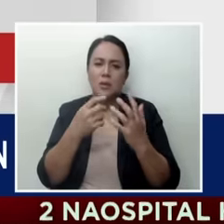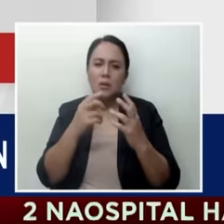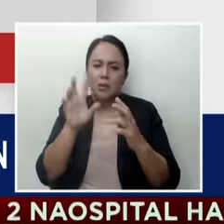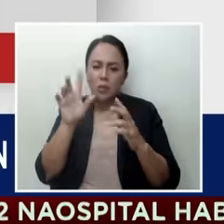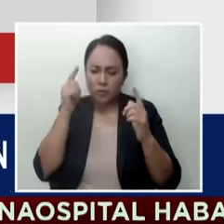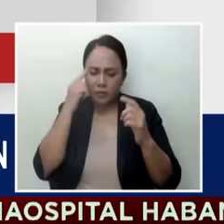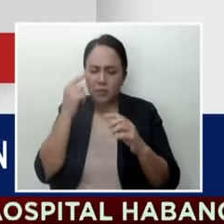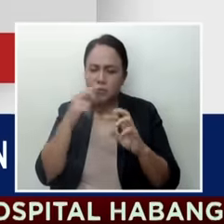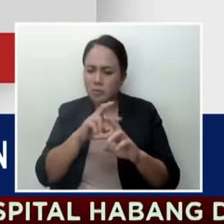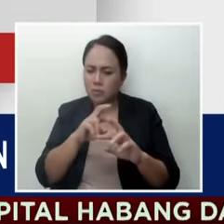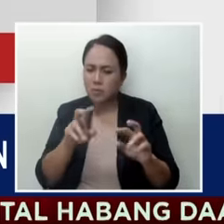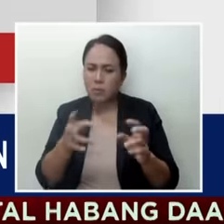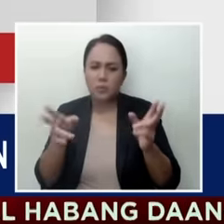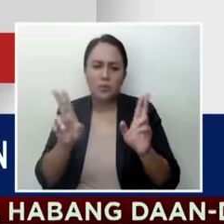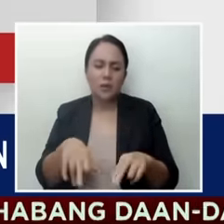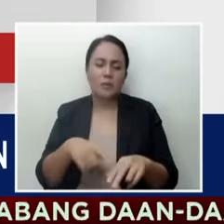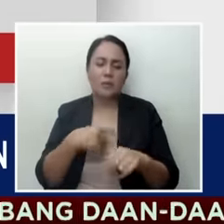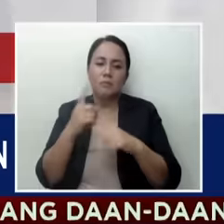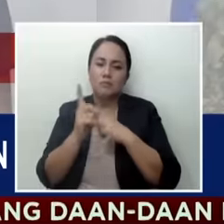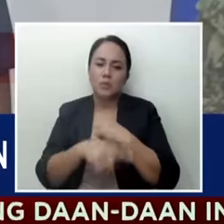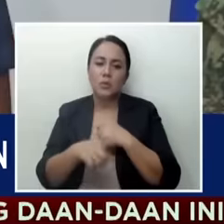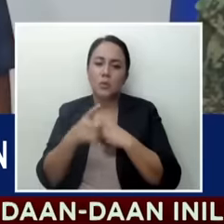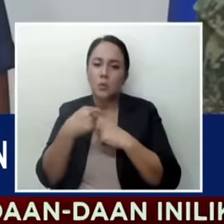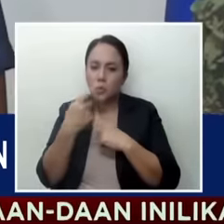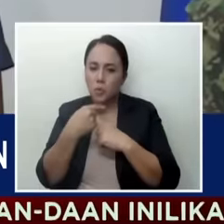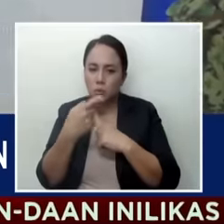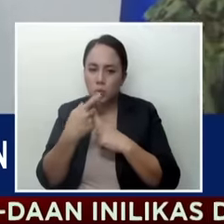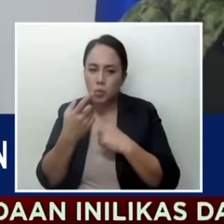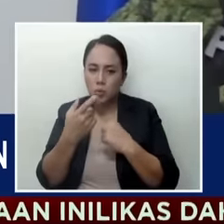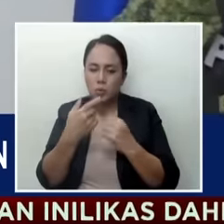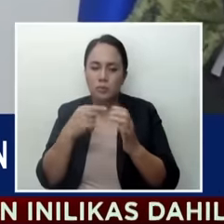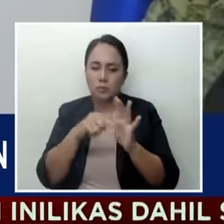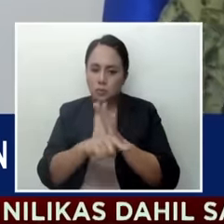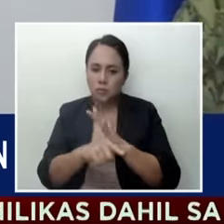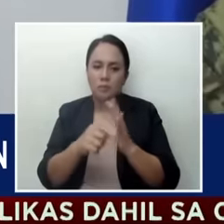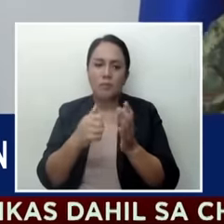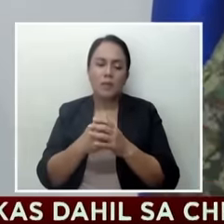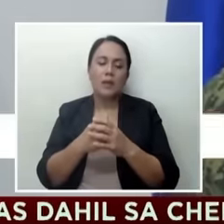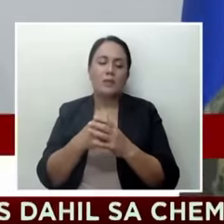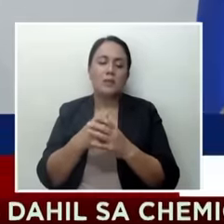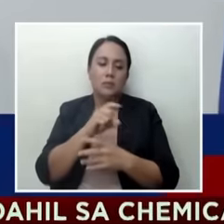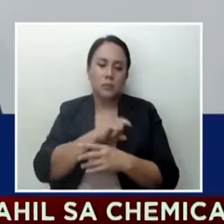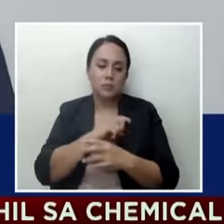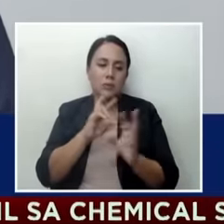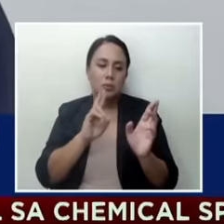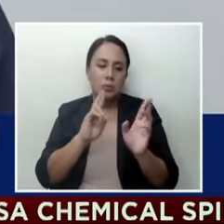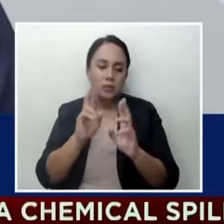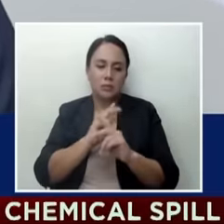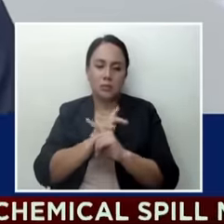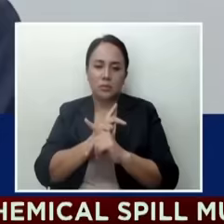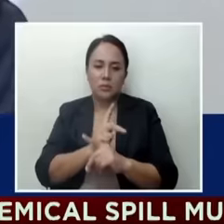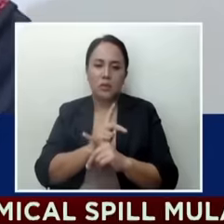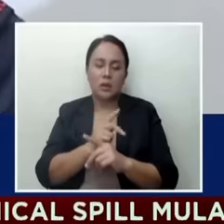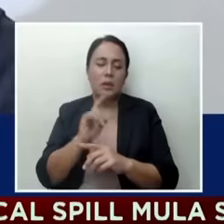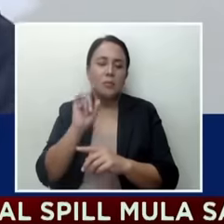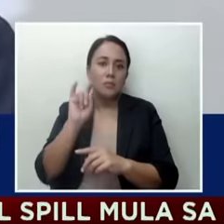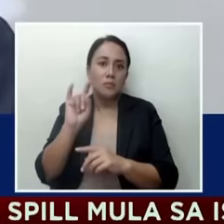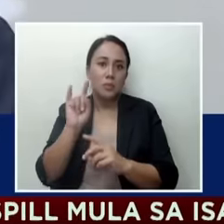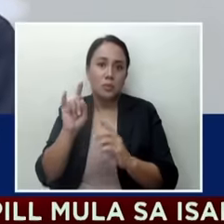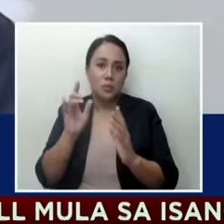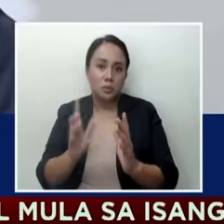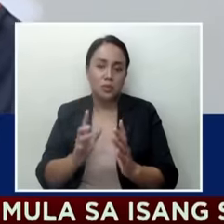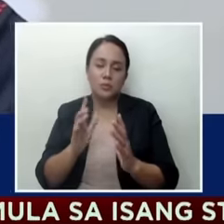kay Humalon at panagutin ang nasa likod nito. Tiniyak naman ng pulisya, handa silang protektahan ang mga mamamahayag,